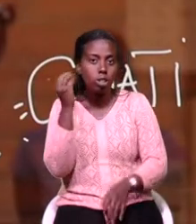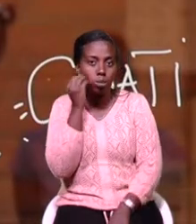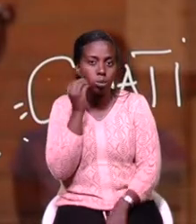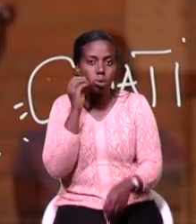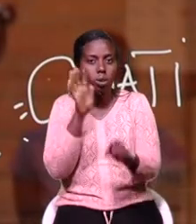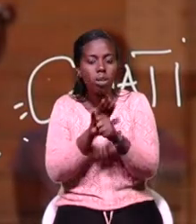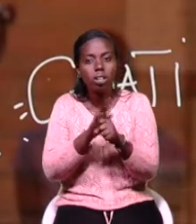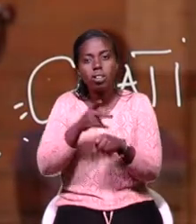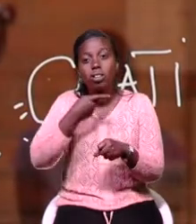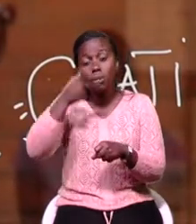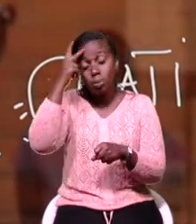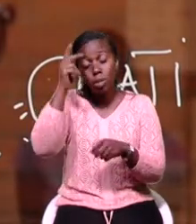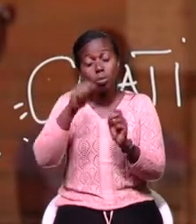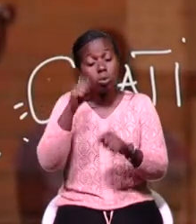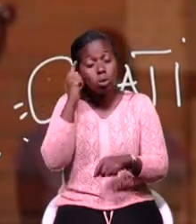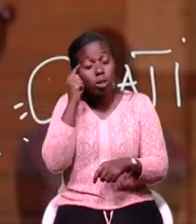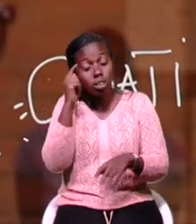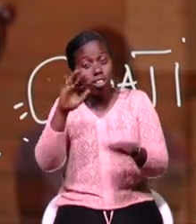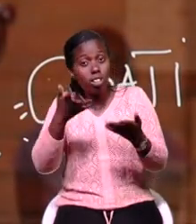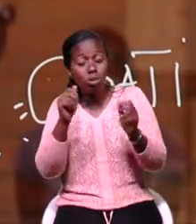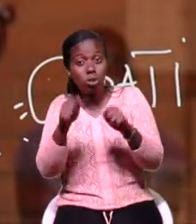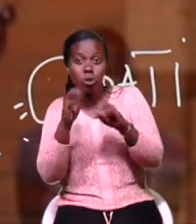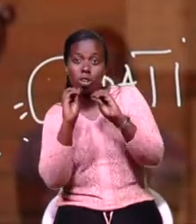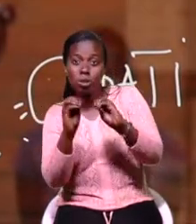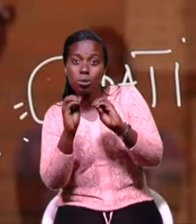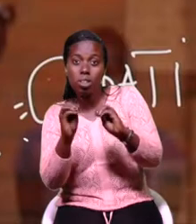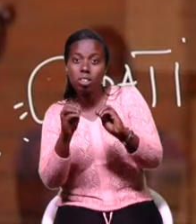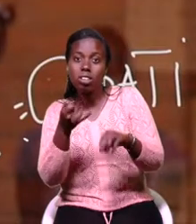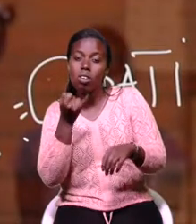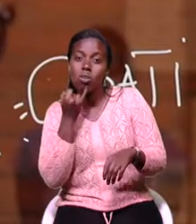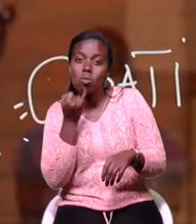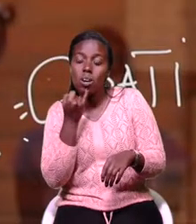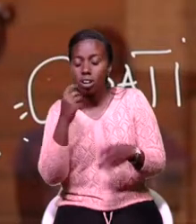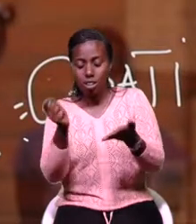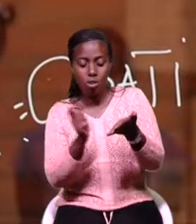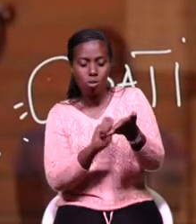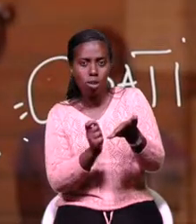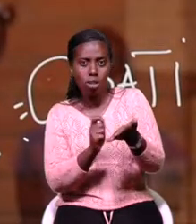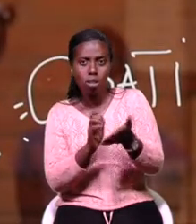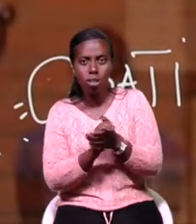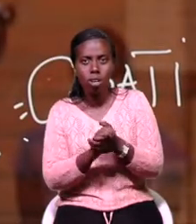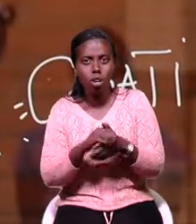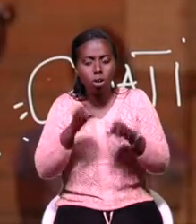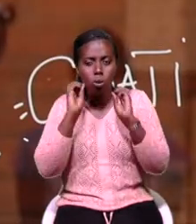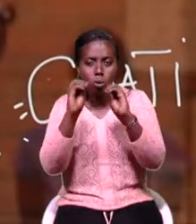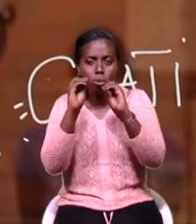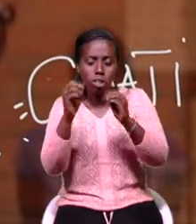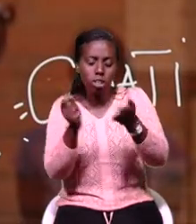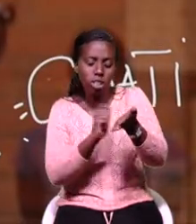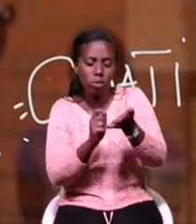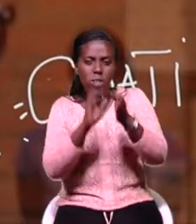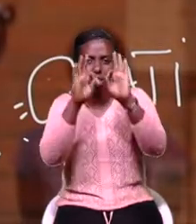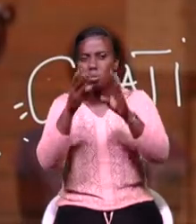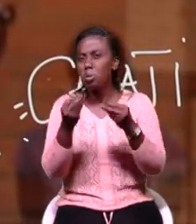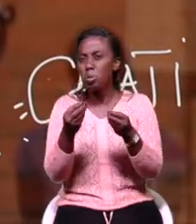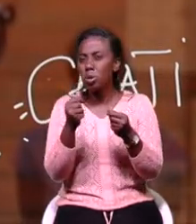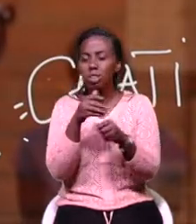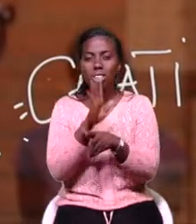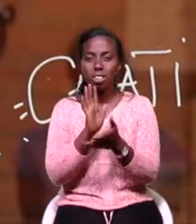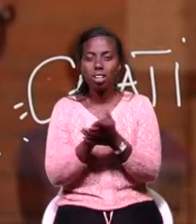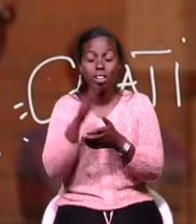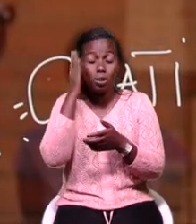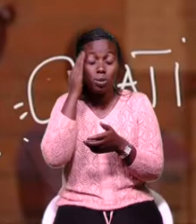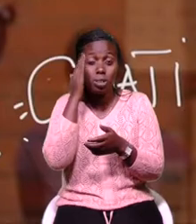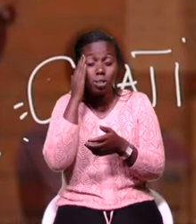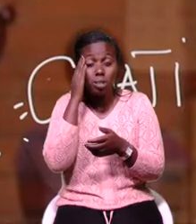Akenshi ababyeyi mujya mwibaza ati ni gute dushobora kwigisha umwana kwandika. Kumwigisha kwandika ni ibintu byoroshye cyane. Tuzi